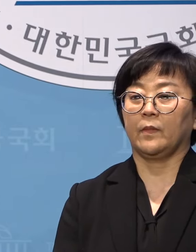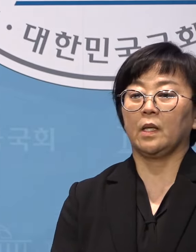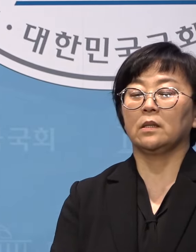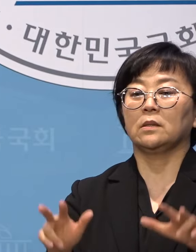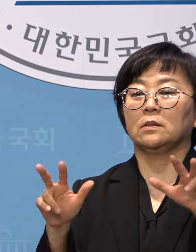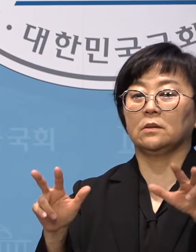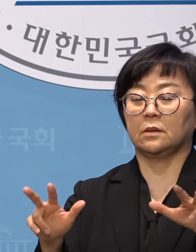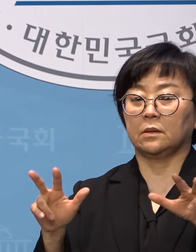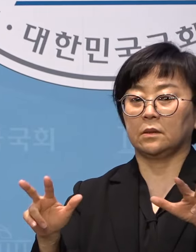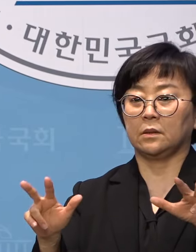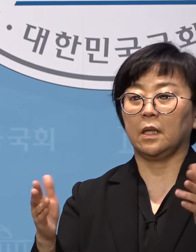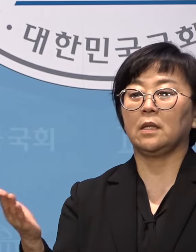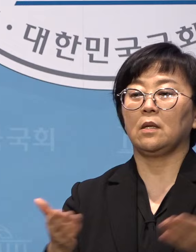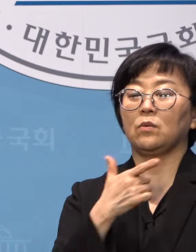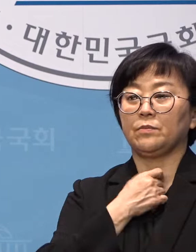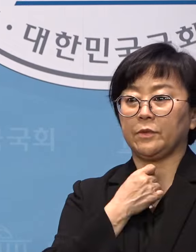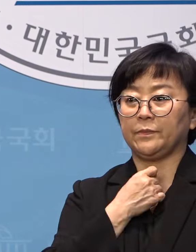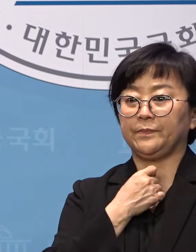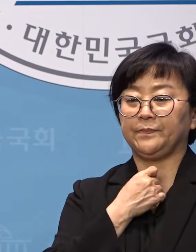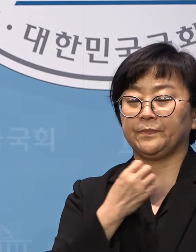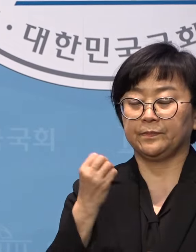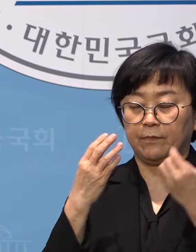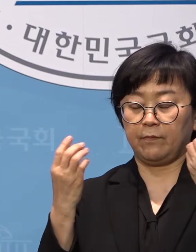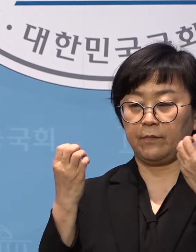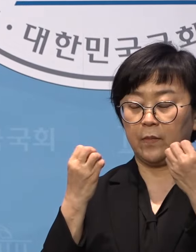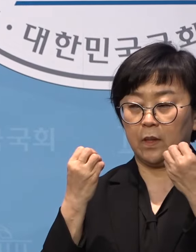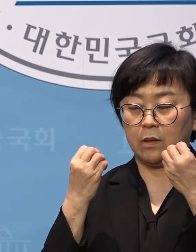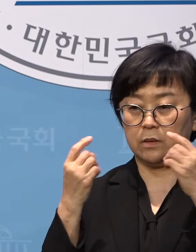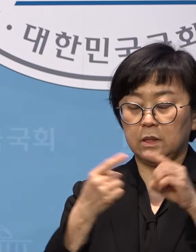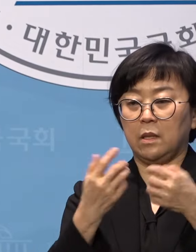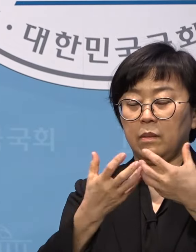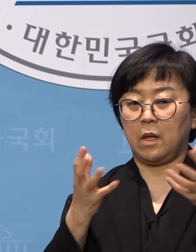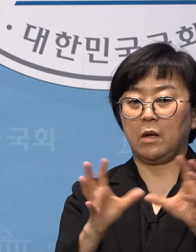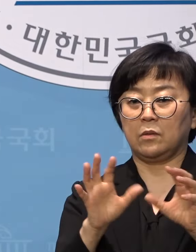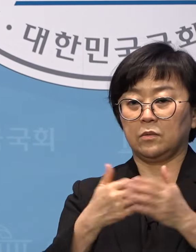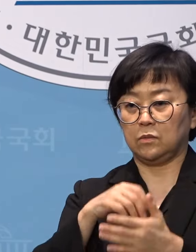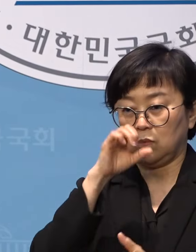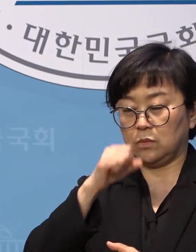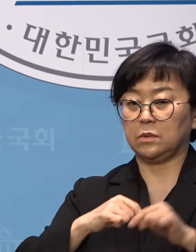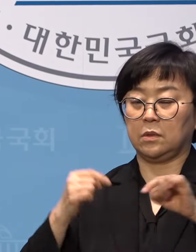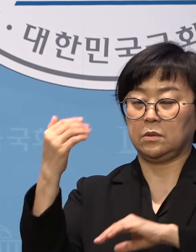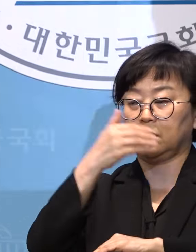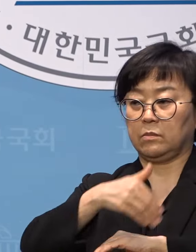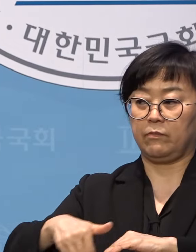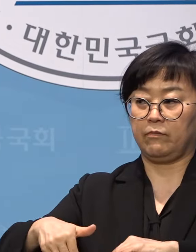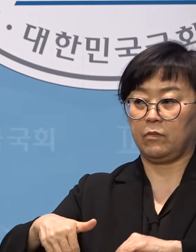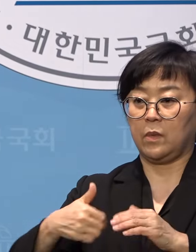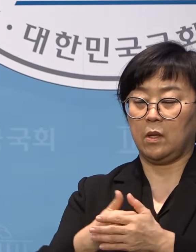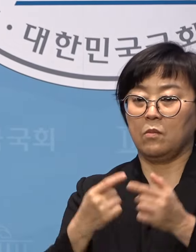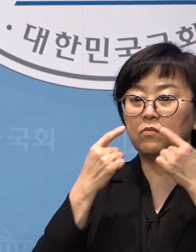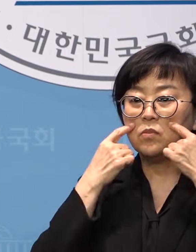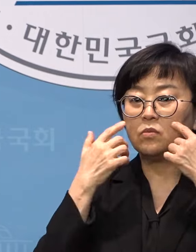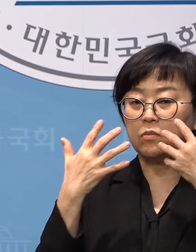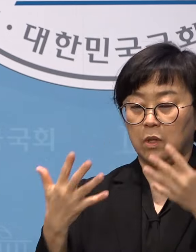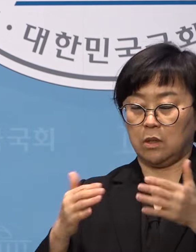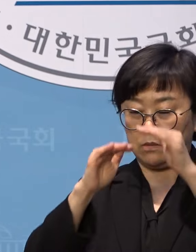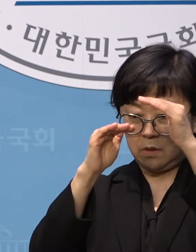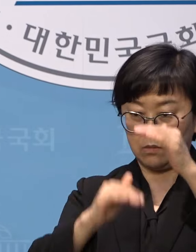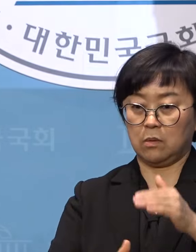이제 일을 하겠습니다. 개혁신당은 양질의 정책과 분명한